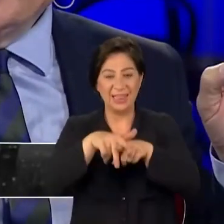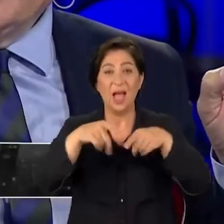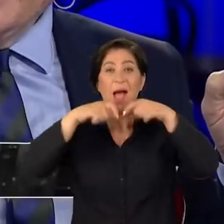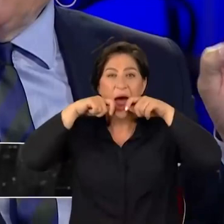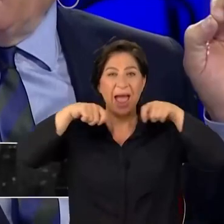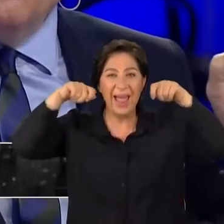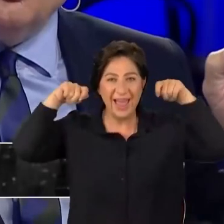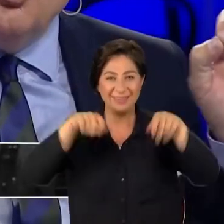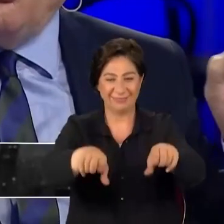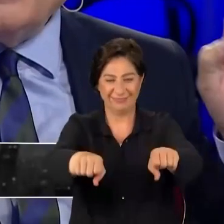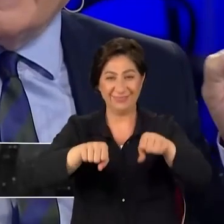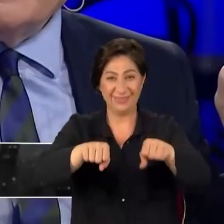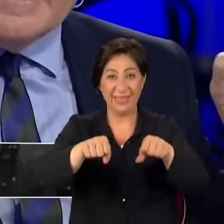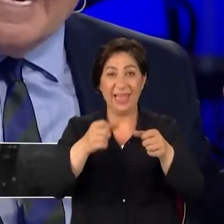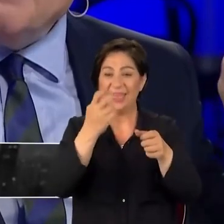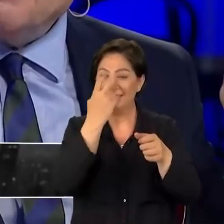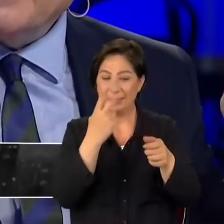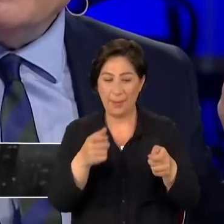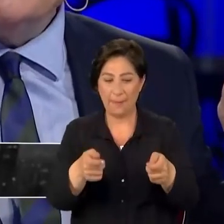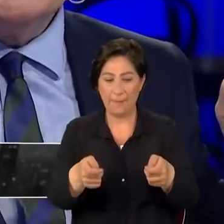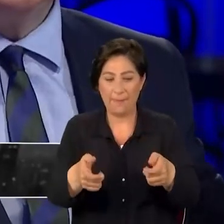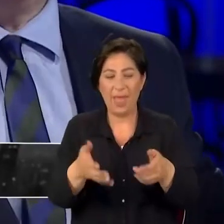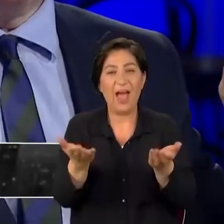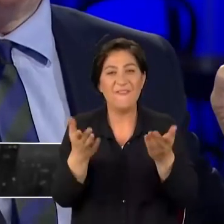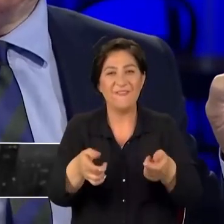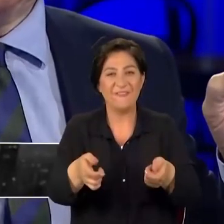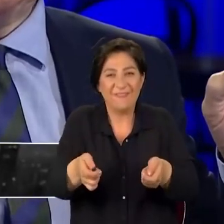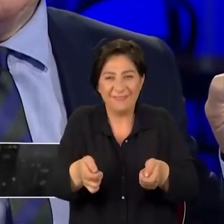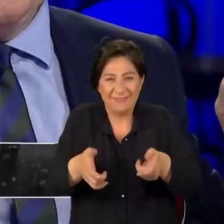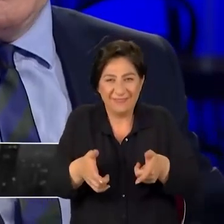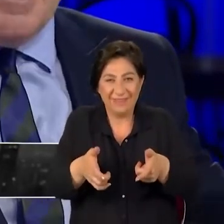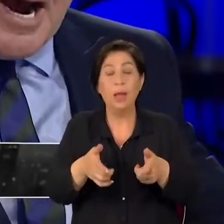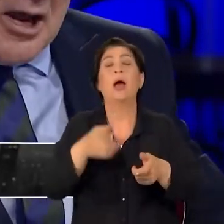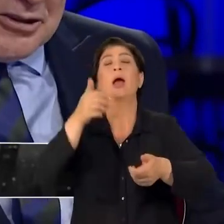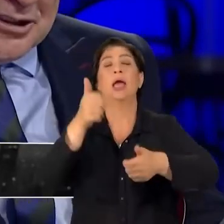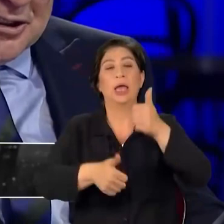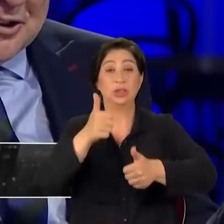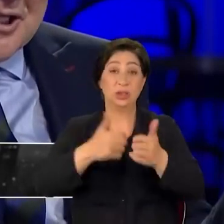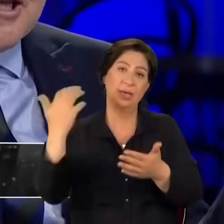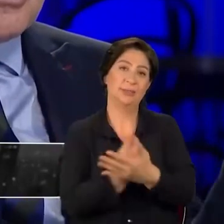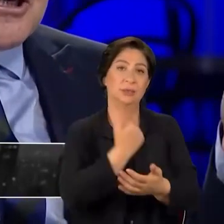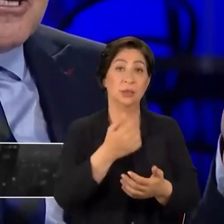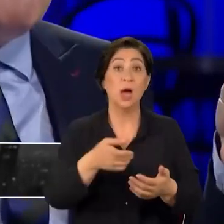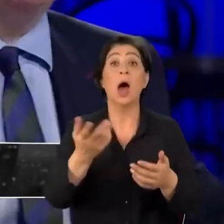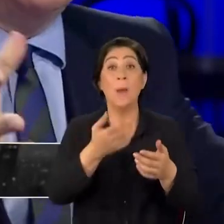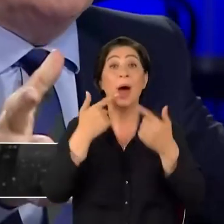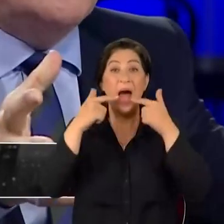dizginlerini ölçülü olarak serbest bırakırsanız yarışı kazanırsınız. Ama dizginleri